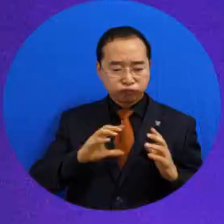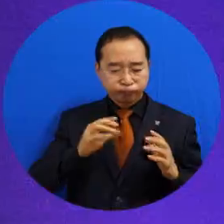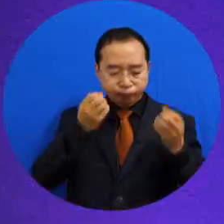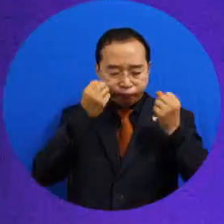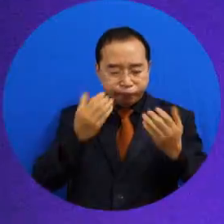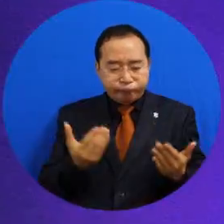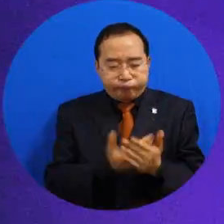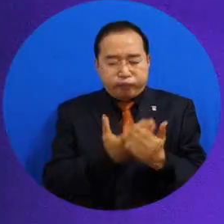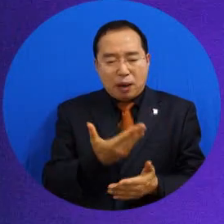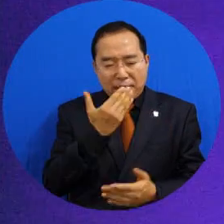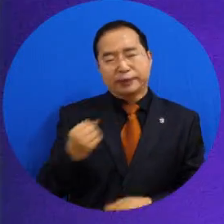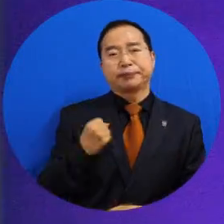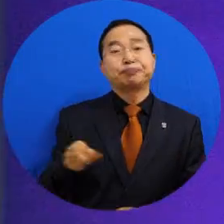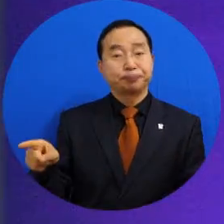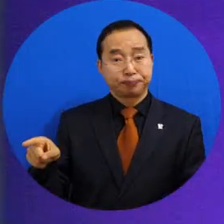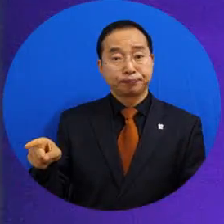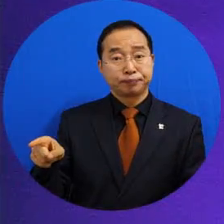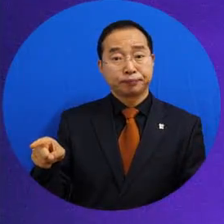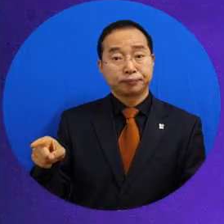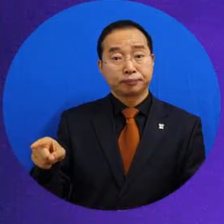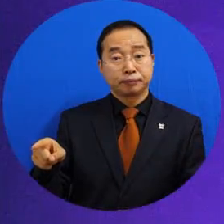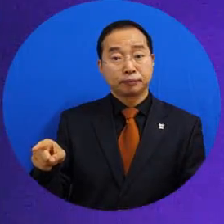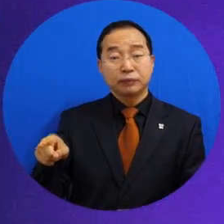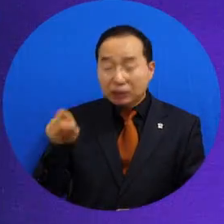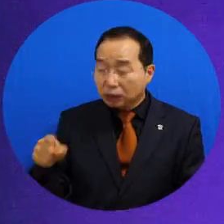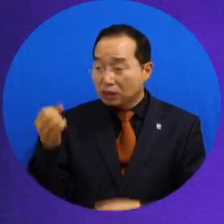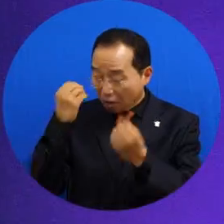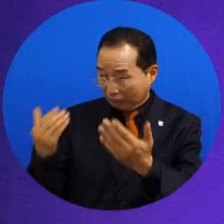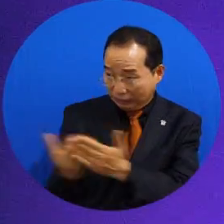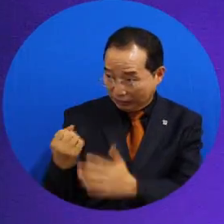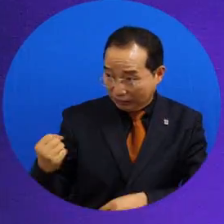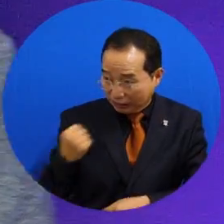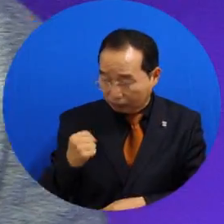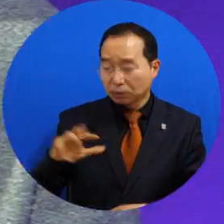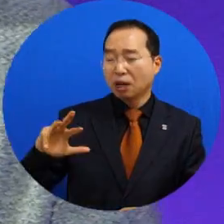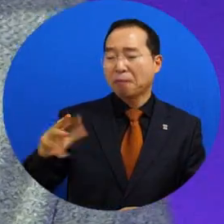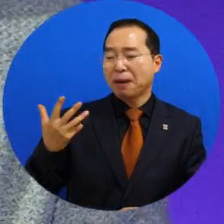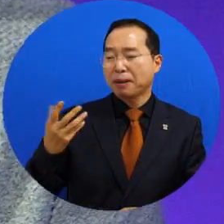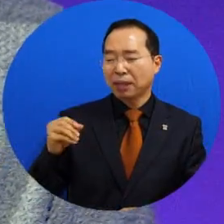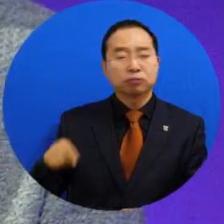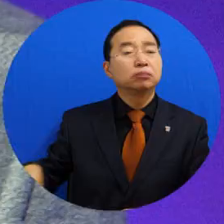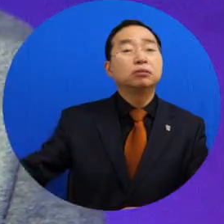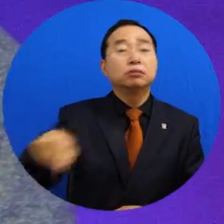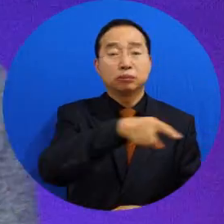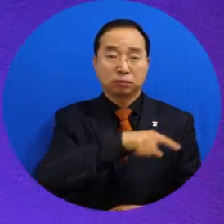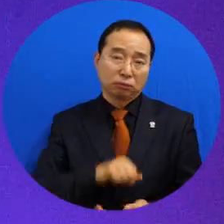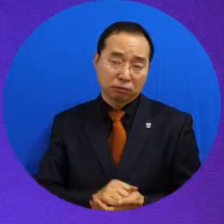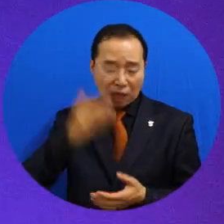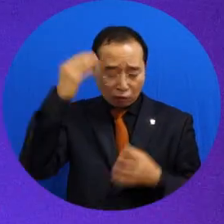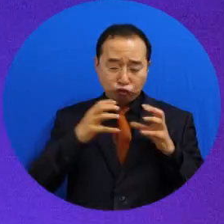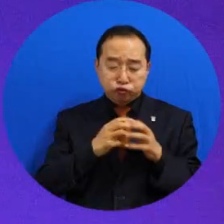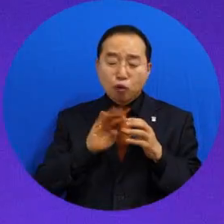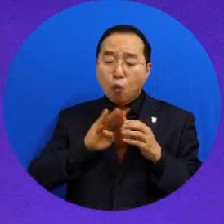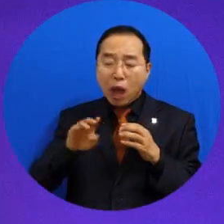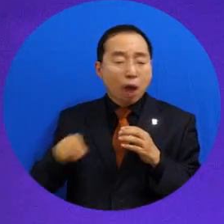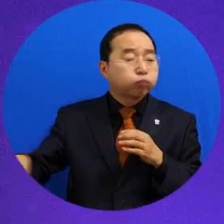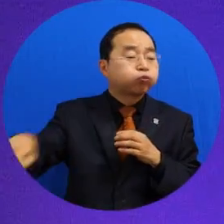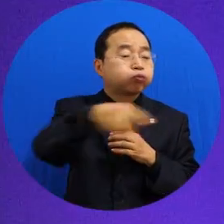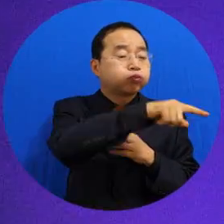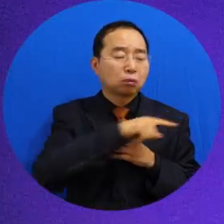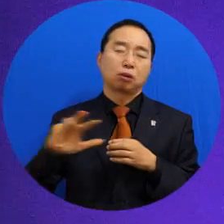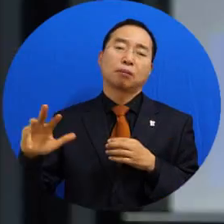강력한 무기라고 생각합니다. 그리고 그 혁신성을 가진 800만 명의 재외동포 디아스포라가 한반도 밖에서 살고